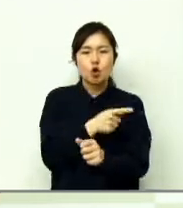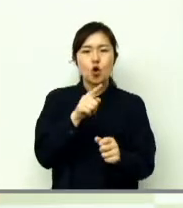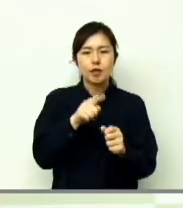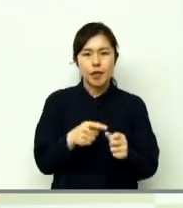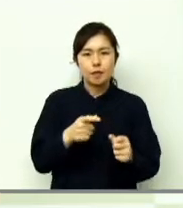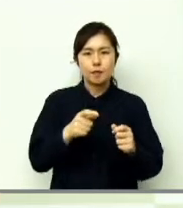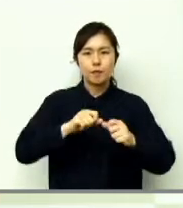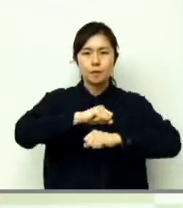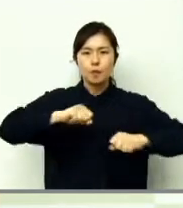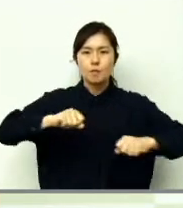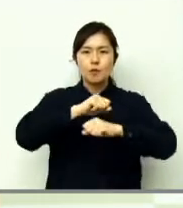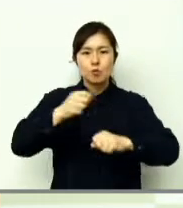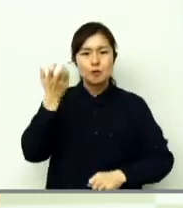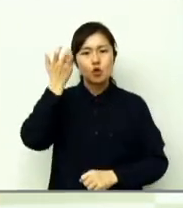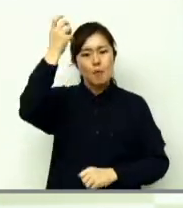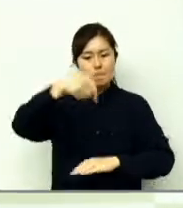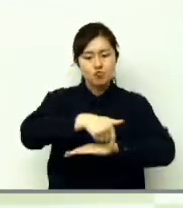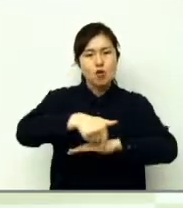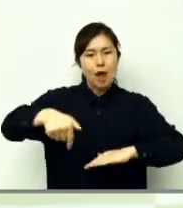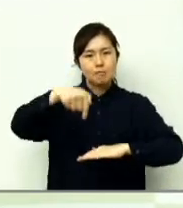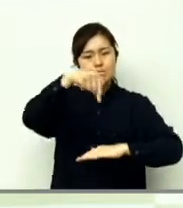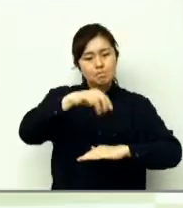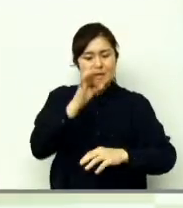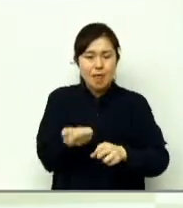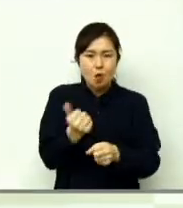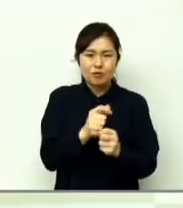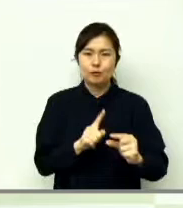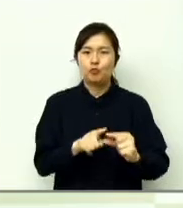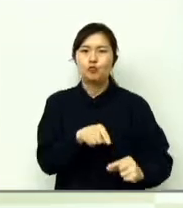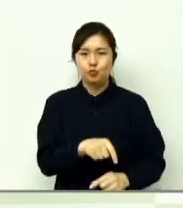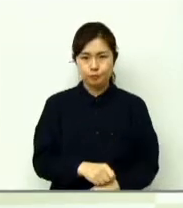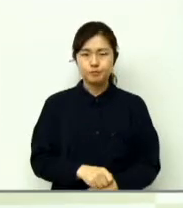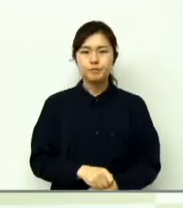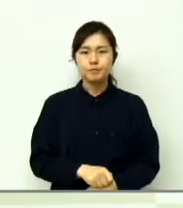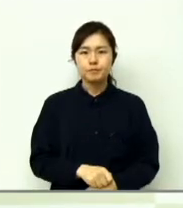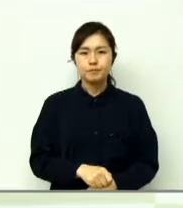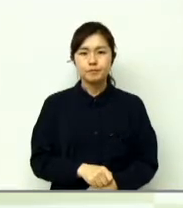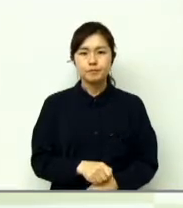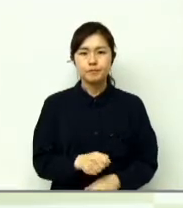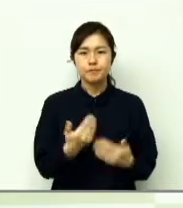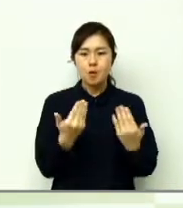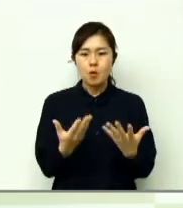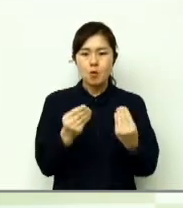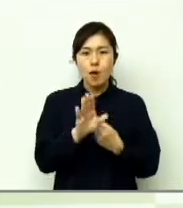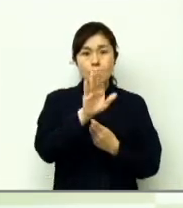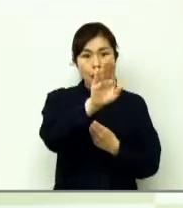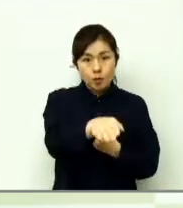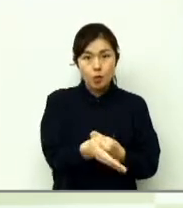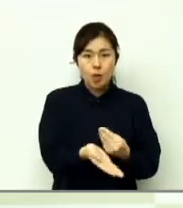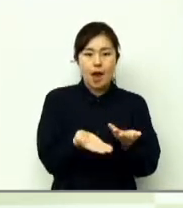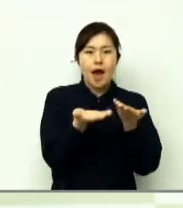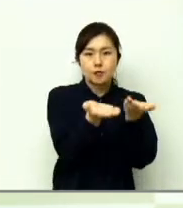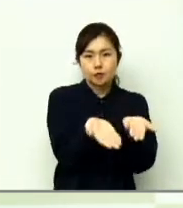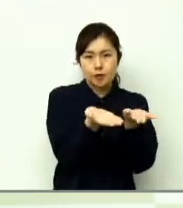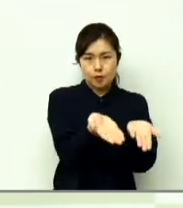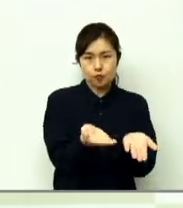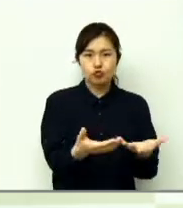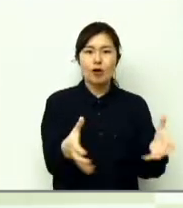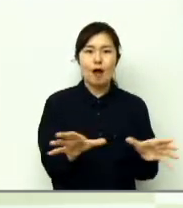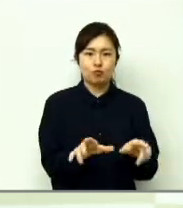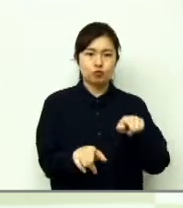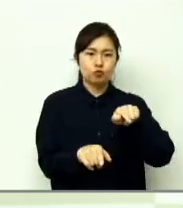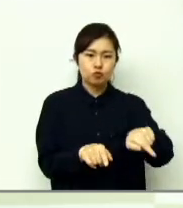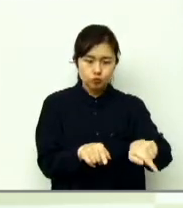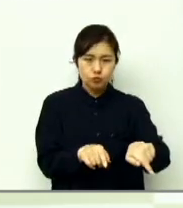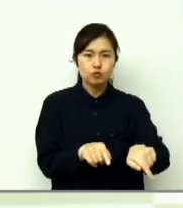。その中で放課後児童クラブにつきましても、利用ニーズの推計に基づきまして改めて整備目